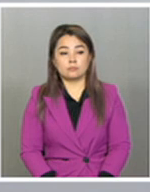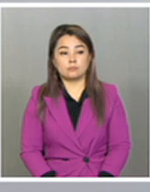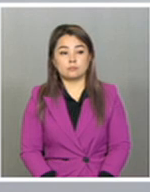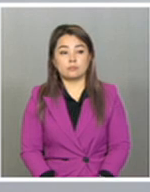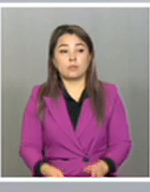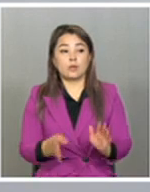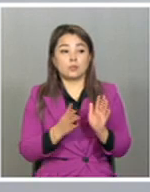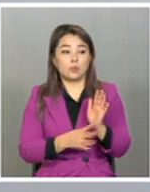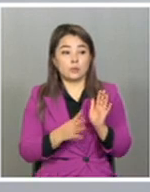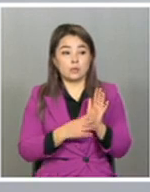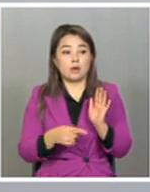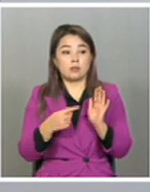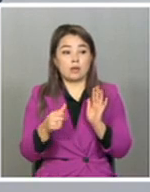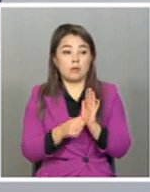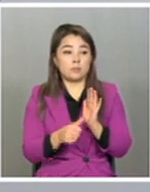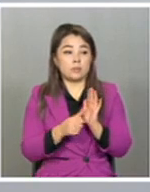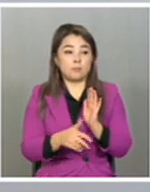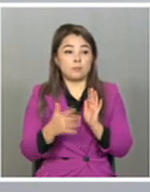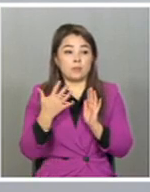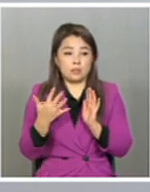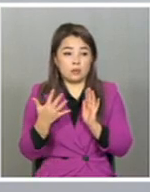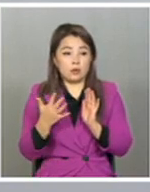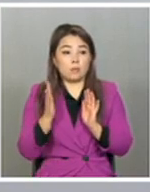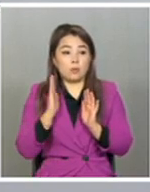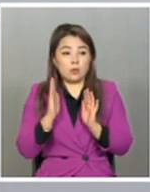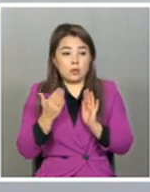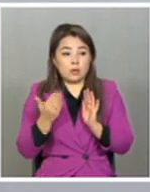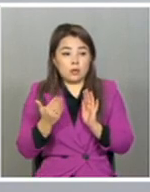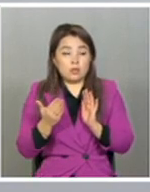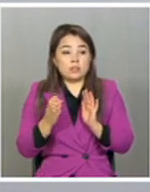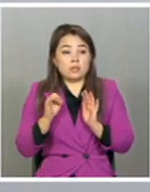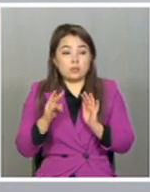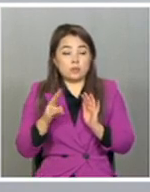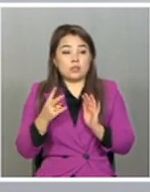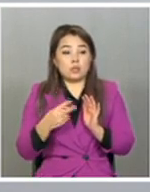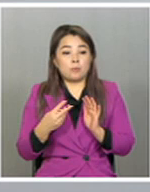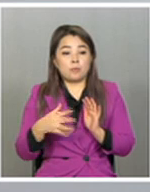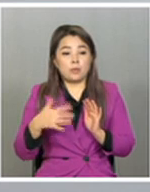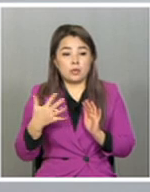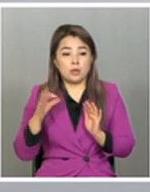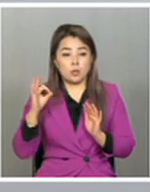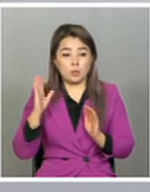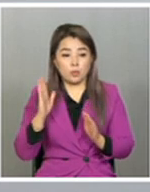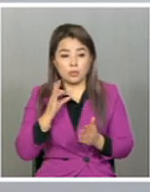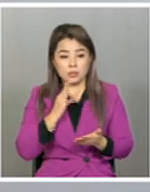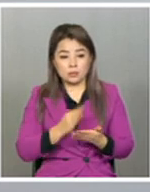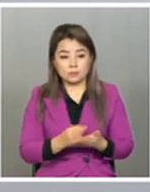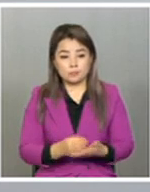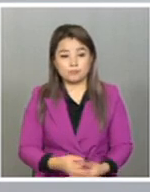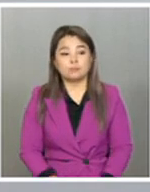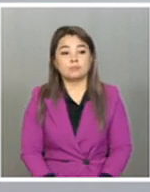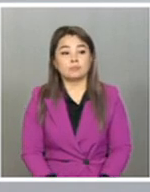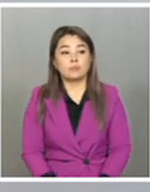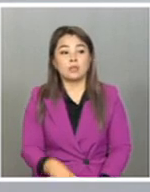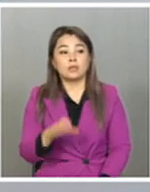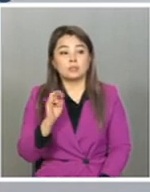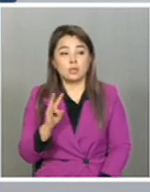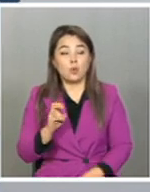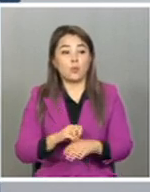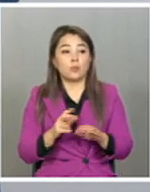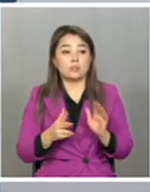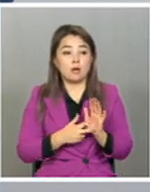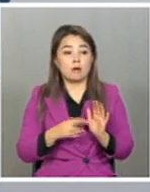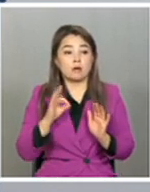Тоқсан градустан 65 градусты азайтамыз, сонда синус 25 градусқа тең екен. Ал синус 18 градус